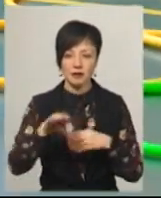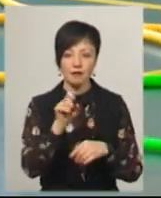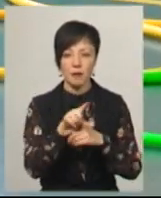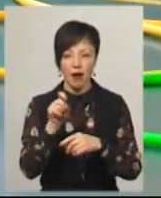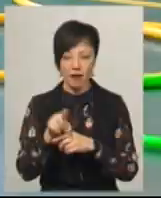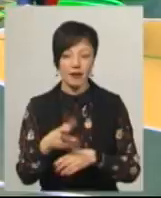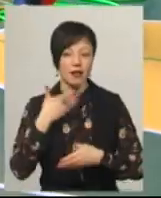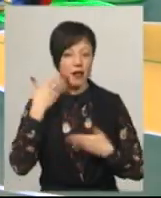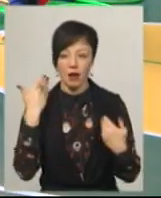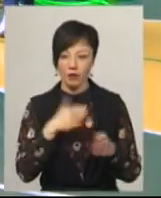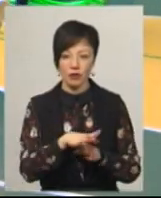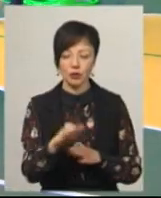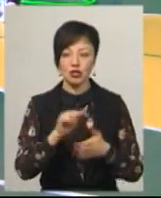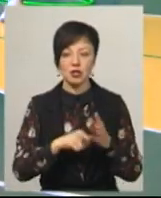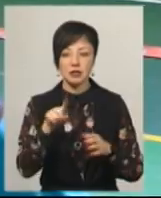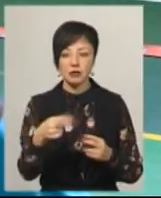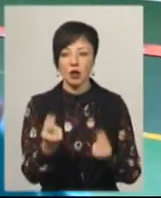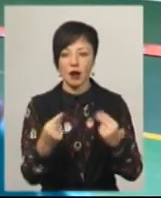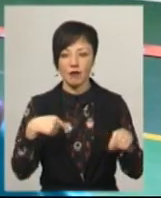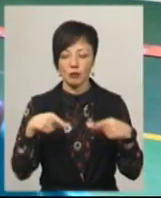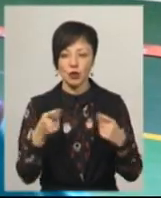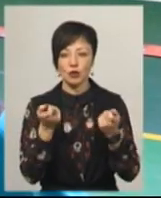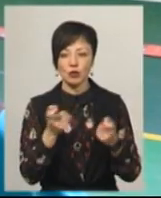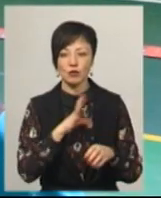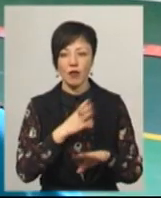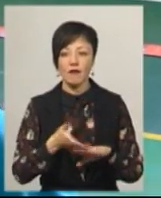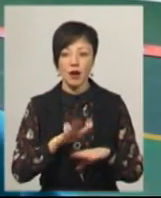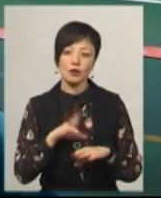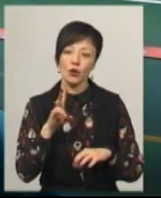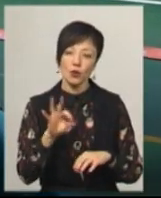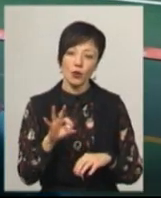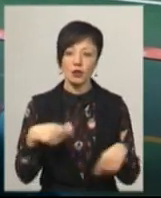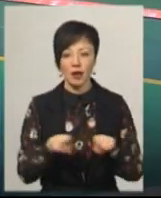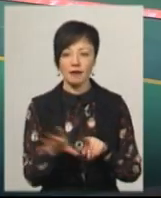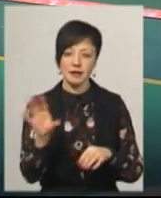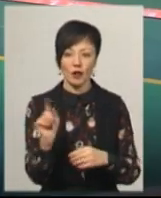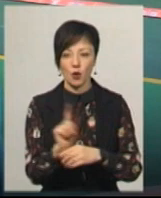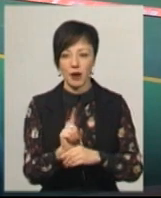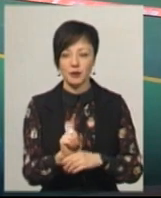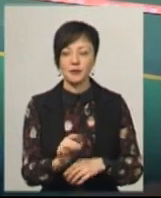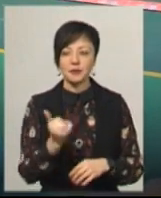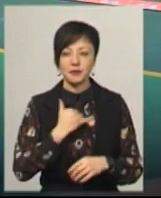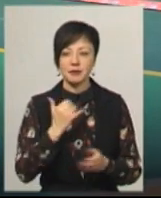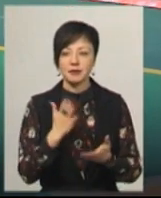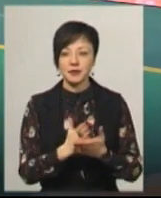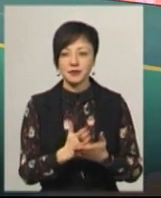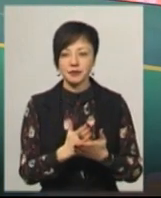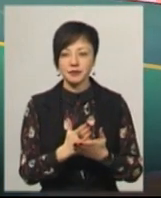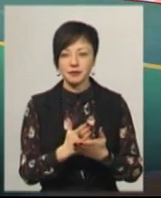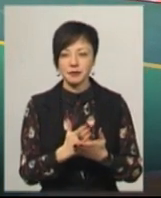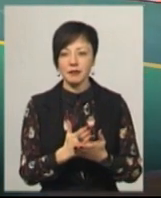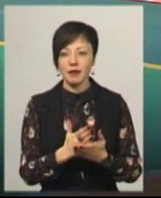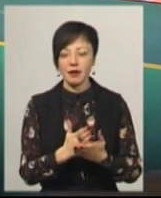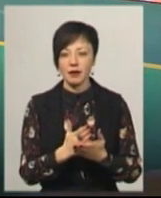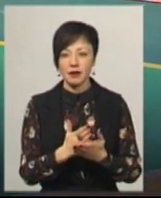йому давалися легко, через те, що він грає у футбол. Трошки було важко, але так все нормально. У мене є скорість для футболу, у мене є